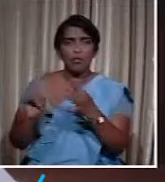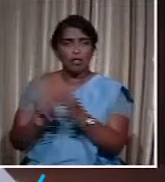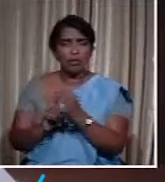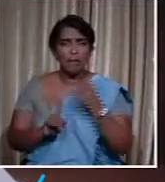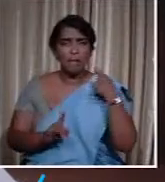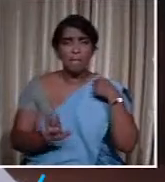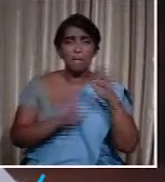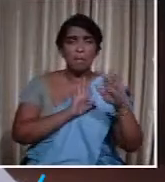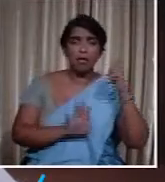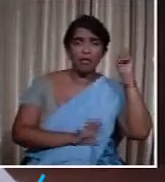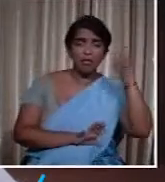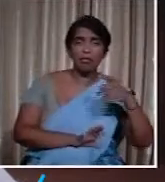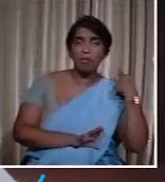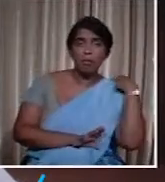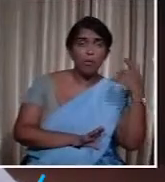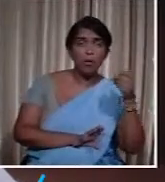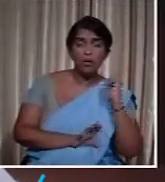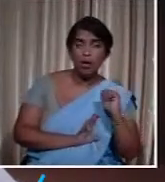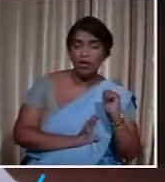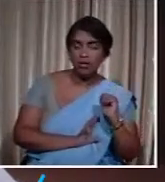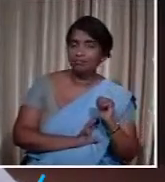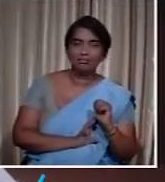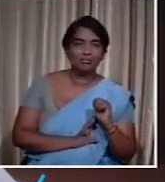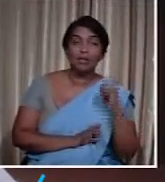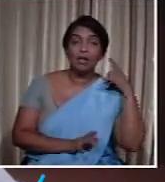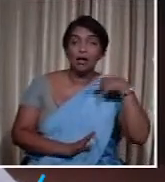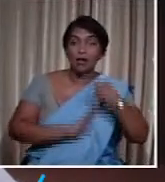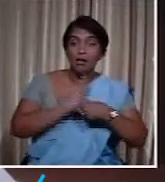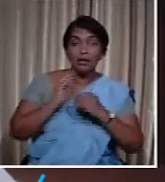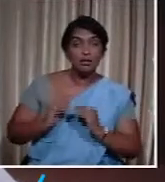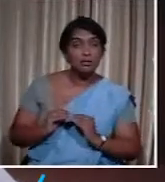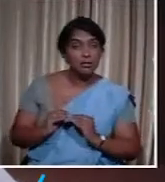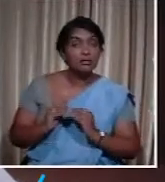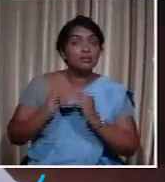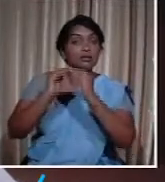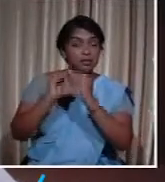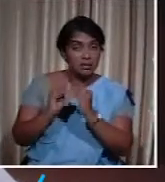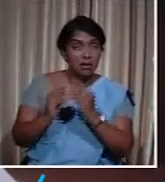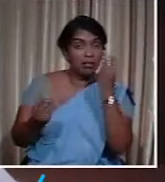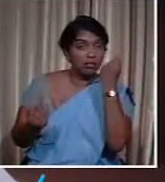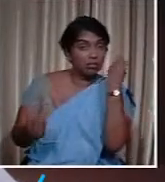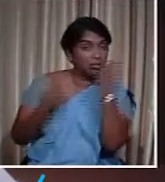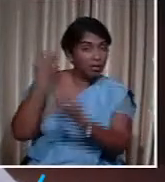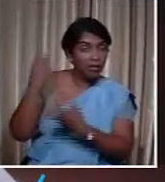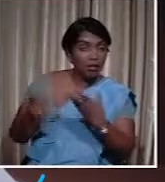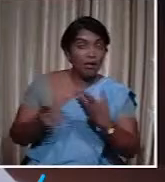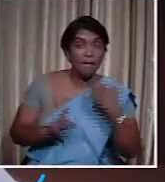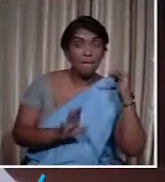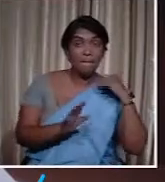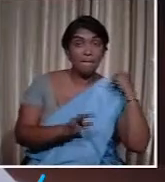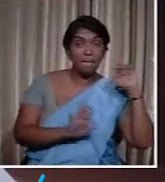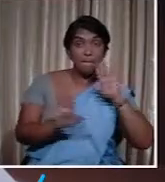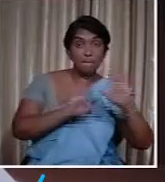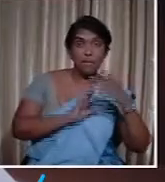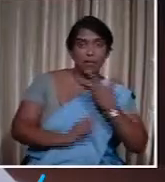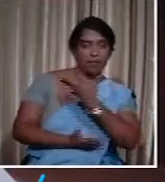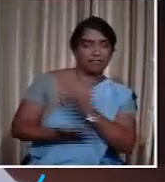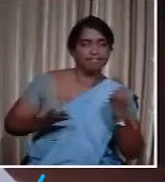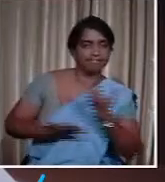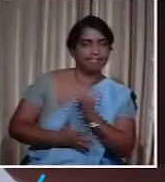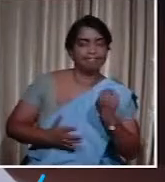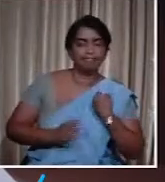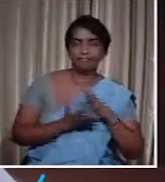පාලකිය පොහසත් උනේ අන් කවරක්වත් නිසා නෙවෙයි රට සංවර්ධනය කිරීම සඳහා ආ ධනය පාලකයන් මත තොග ගණන් ගොඩ ගැහෙන්න පටන්